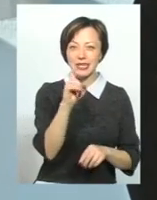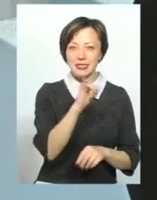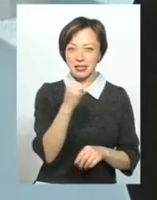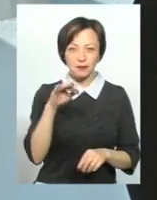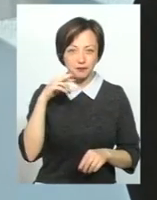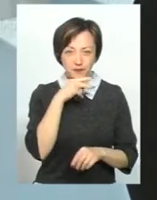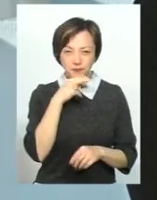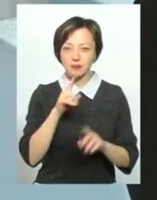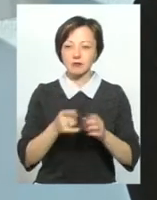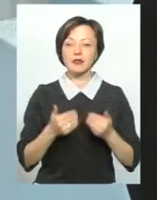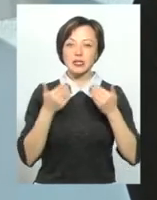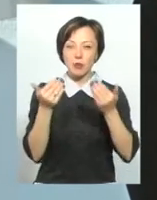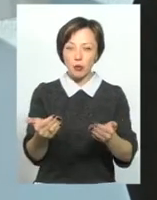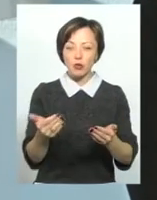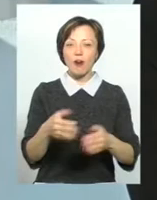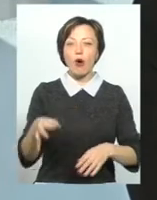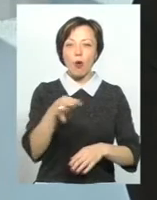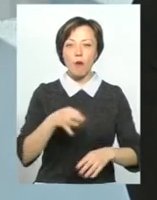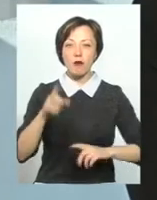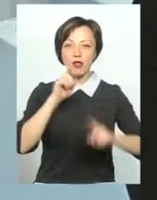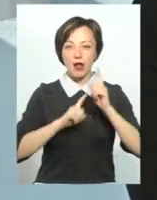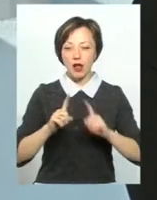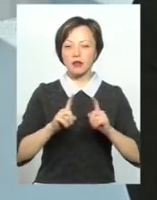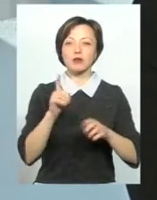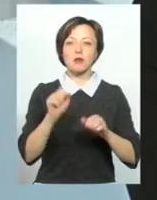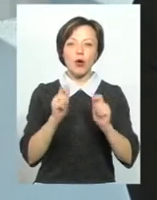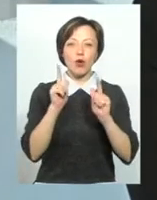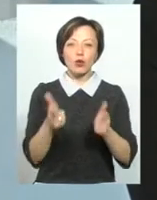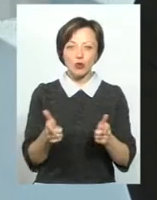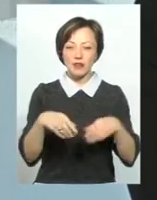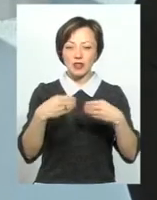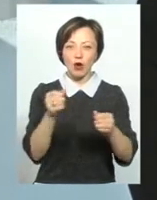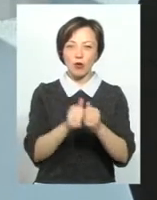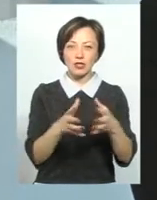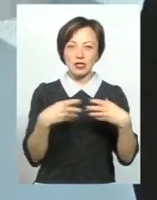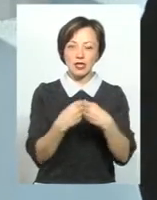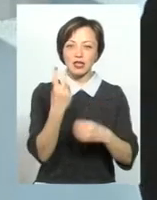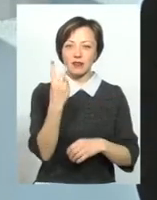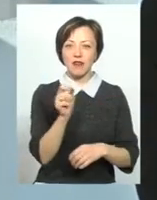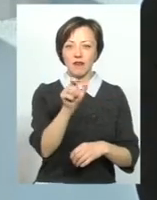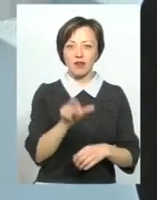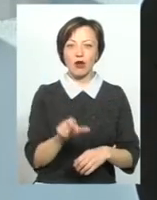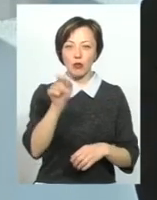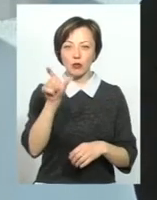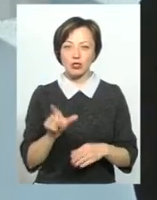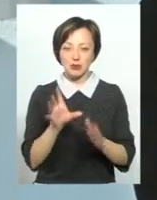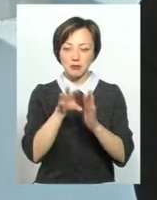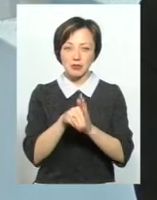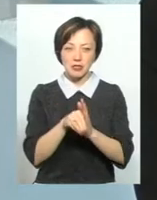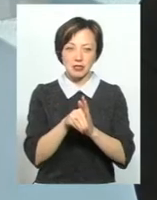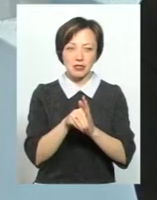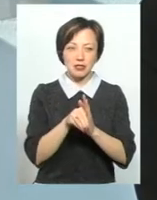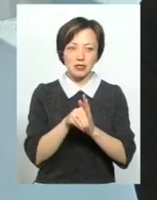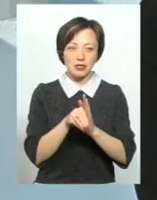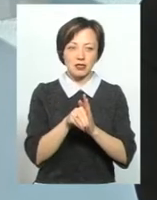запропонували облраді, що ми готові кожній родині, яка живе на забруднених місцях, дати всього 2 флакончики, які